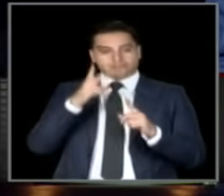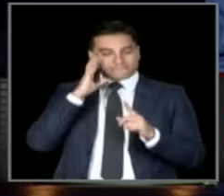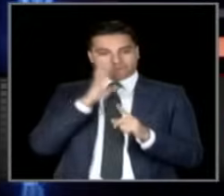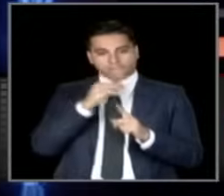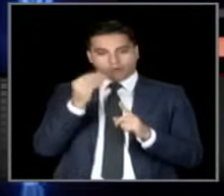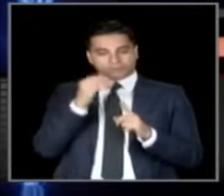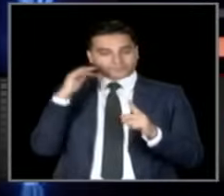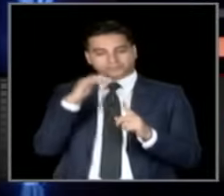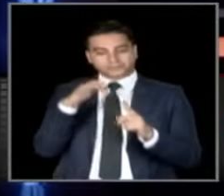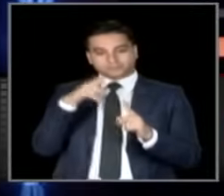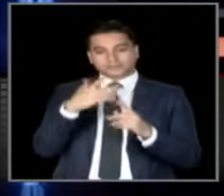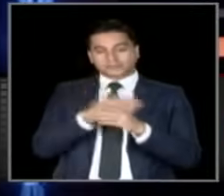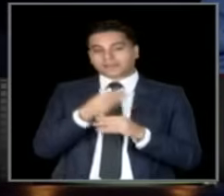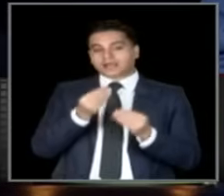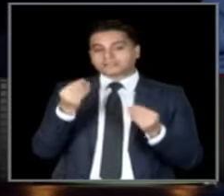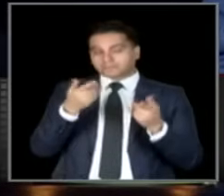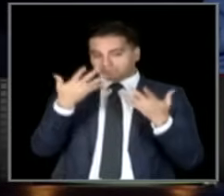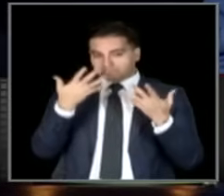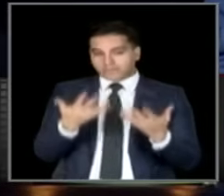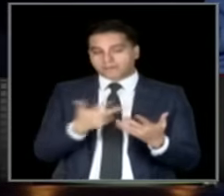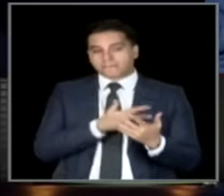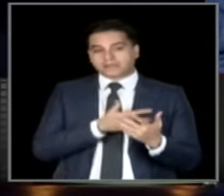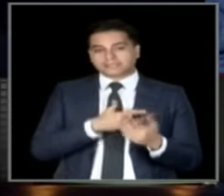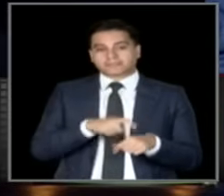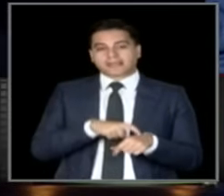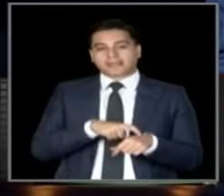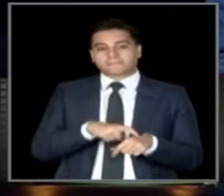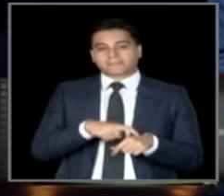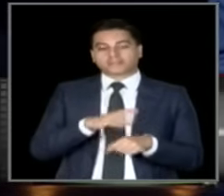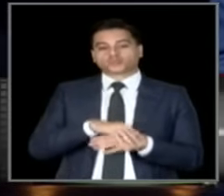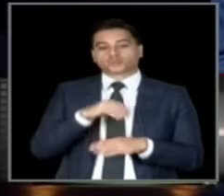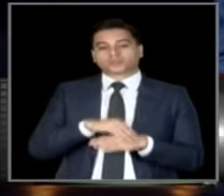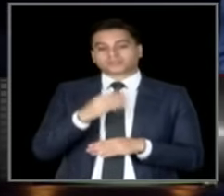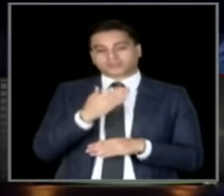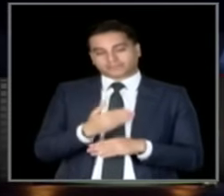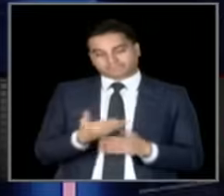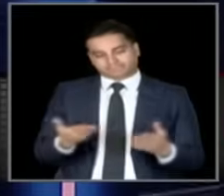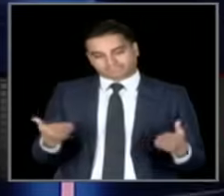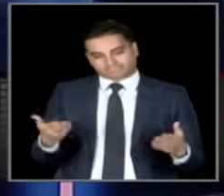ملهمة لسلفادور دالي، جنسيته سويسري.